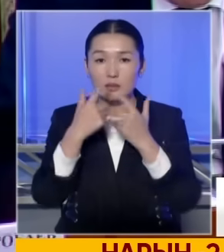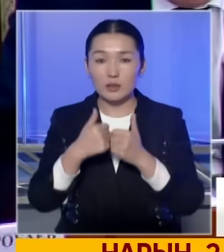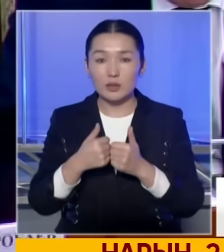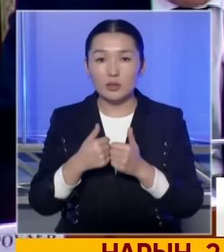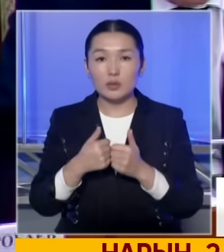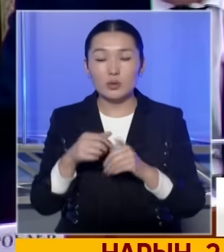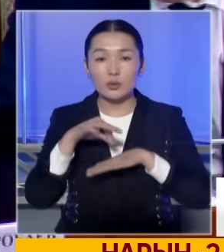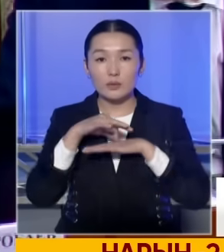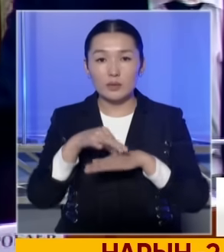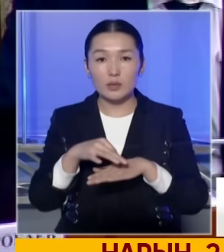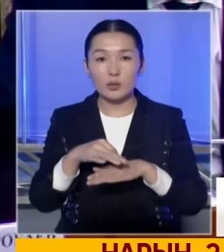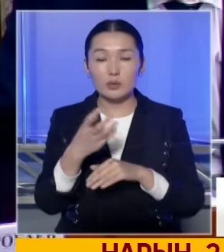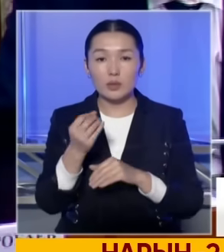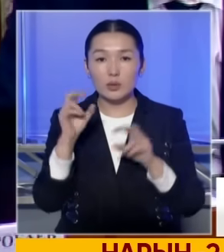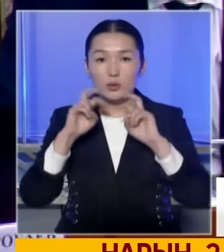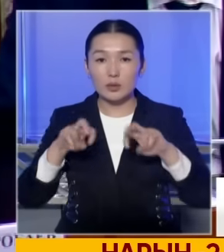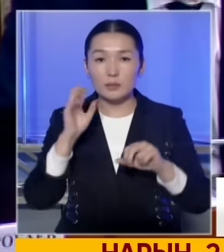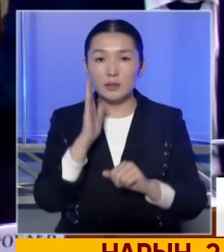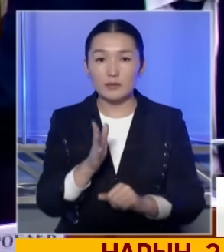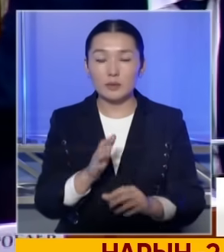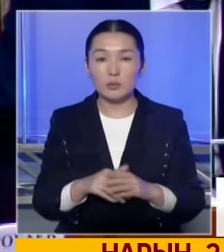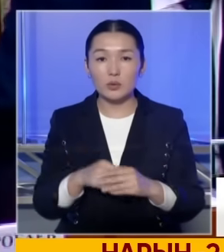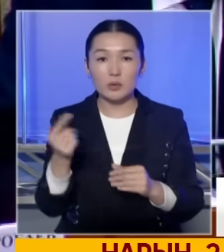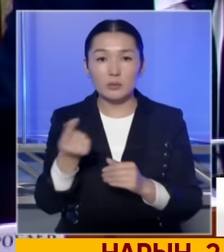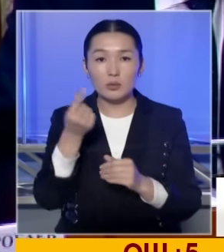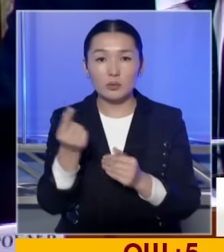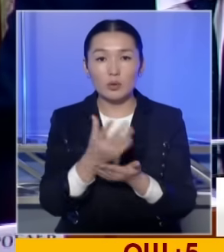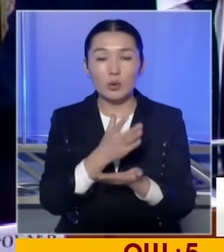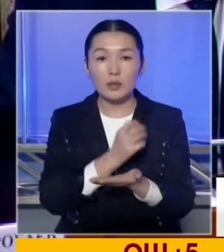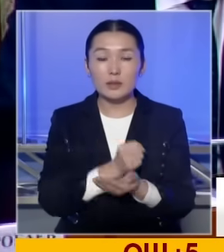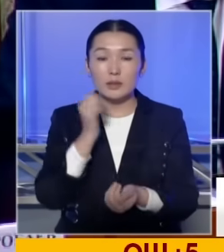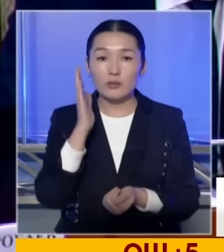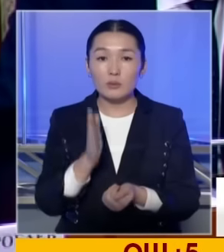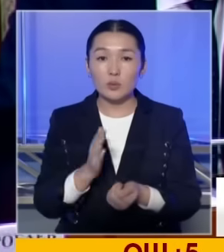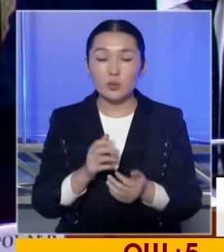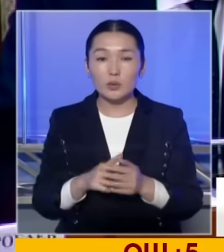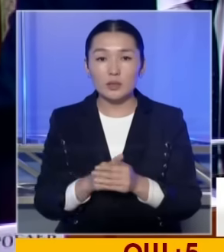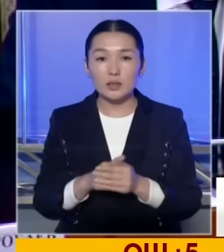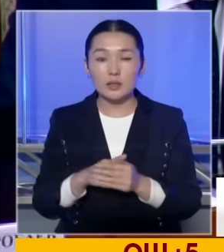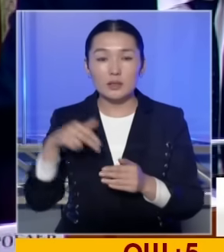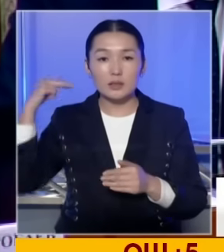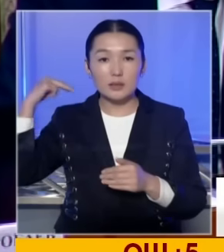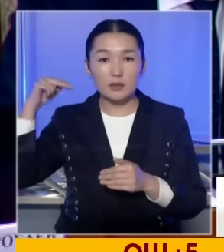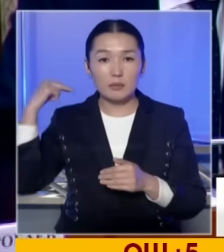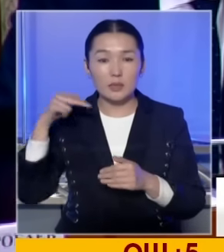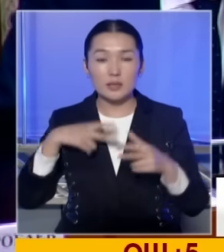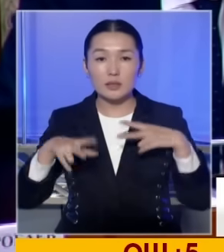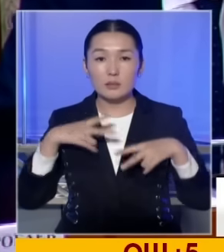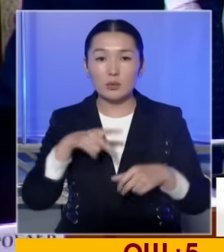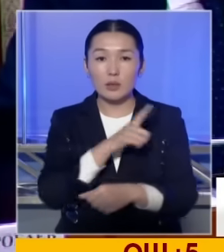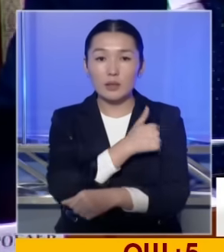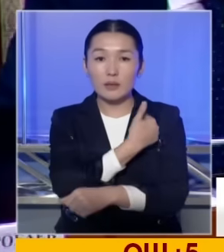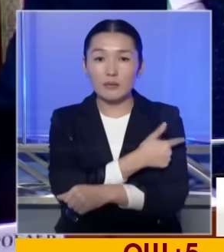чыгарып атабыз, дагы караштырып көрөбүз. Кичинекей эле резерв болсо, Садыр Нургожоевич мугалим врач,